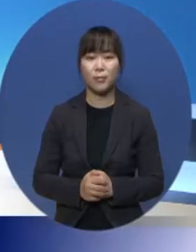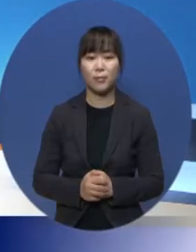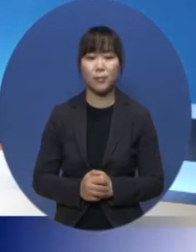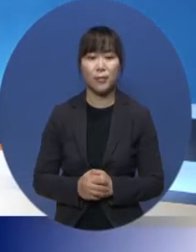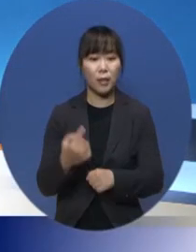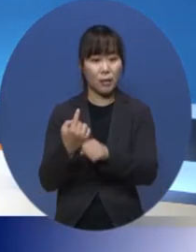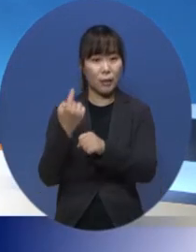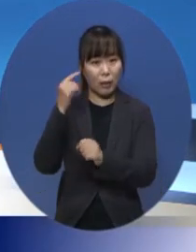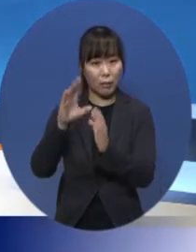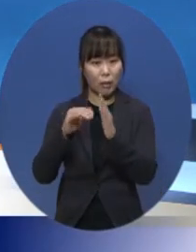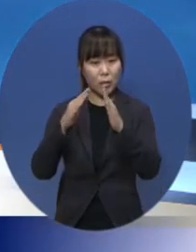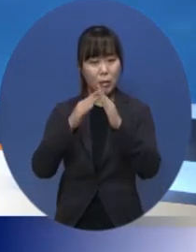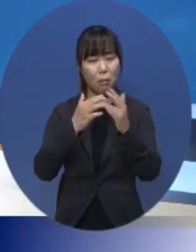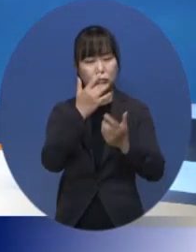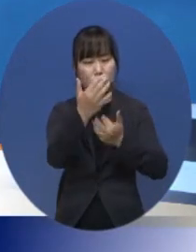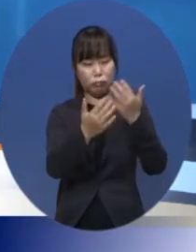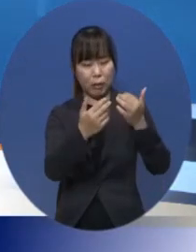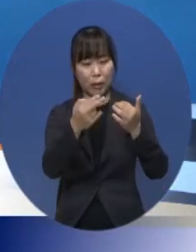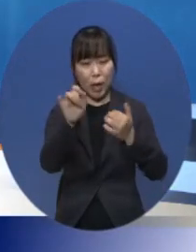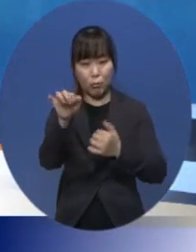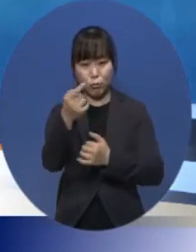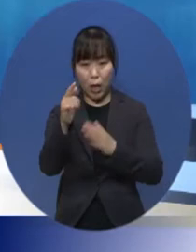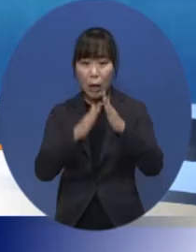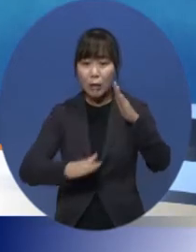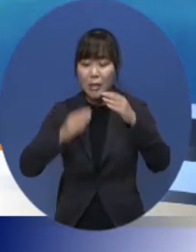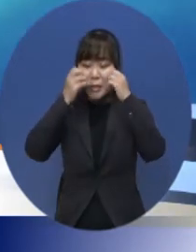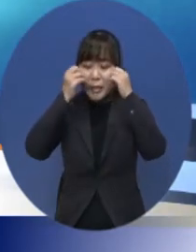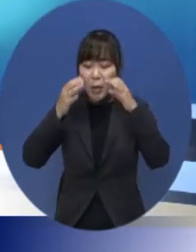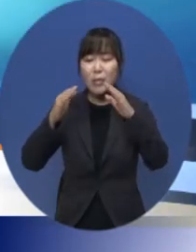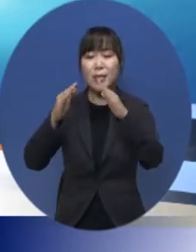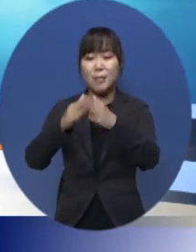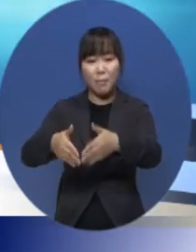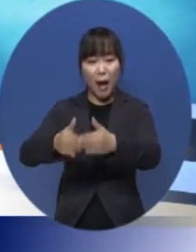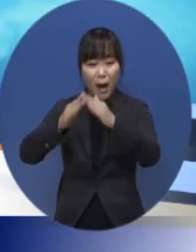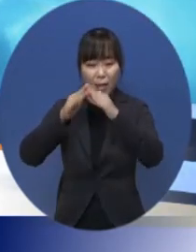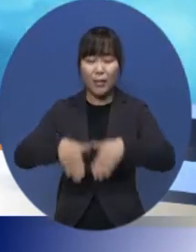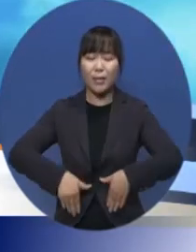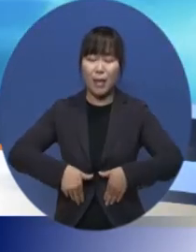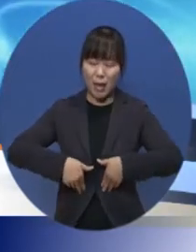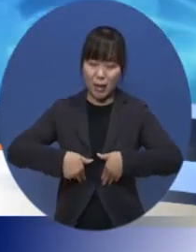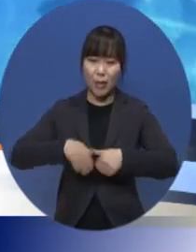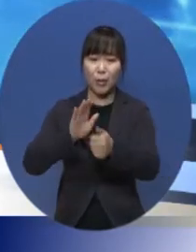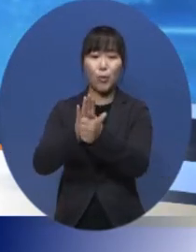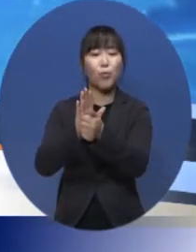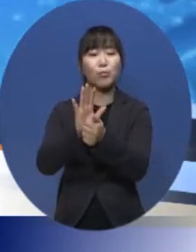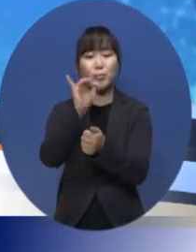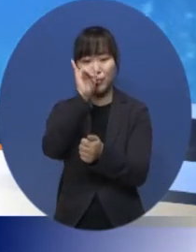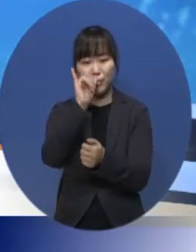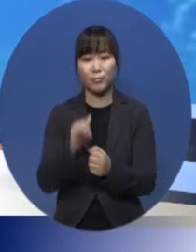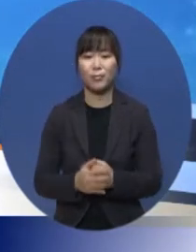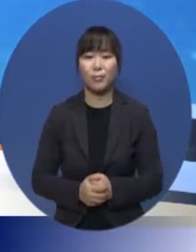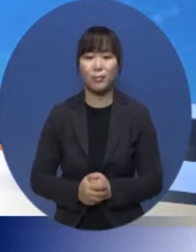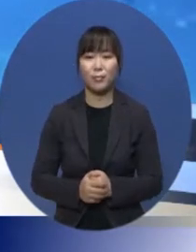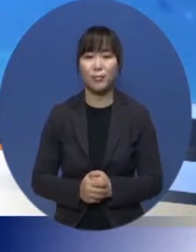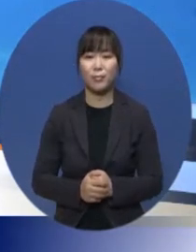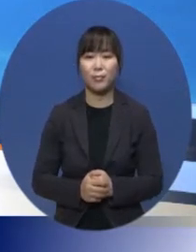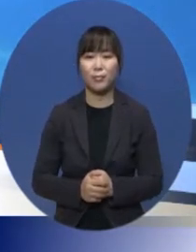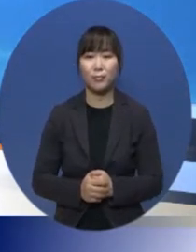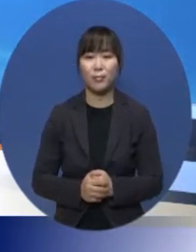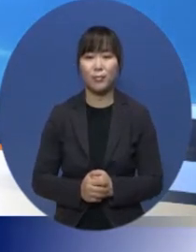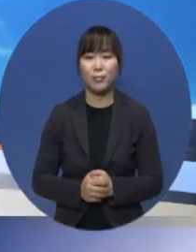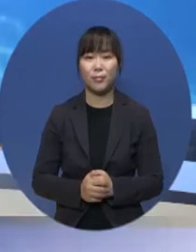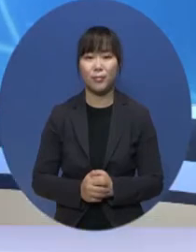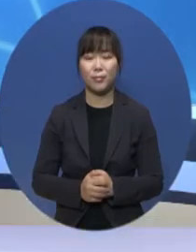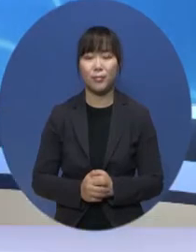지난해 화재로 집을 잃은 다문화 가정에 새로운 보금자리를 짓는 따뜻한 손길이 전해졌습니다. 보도에 정서희